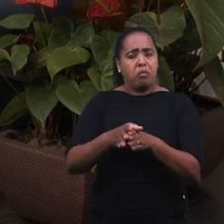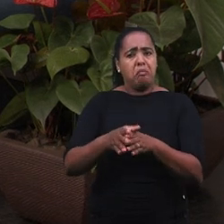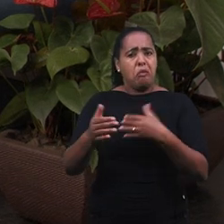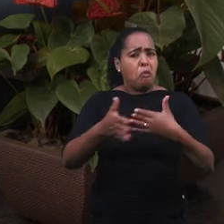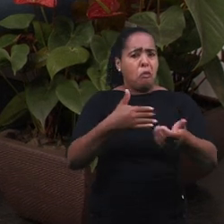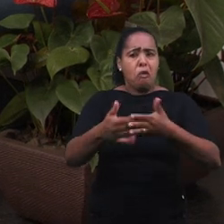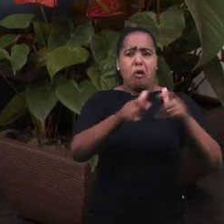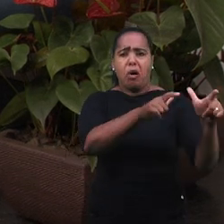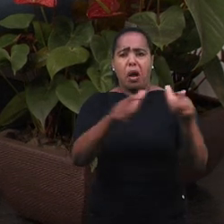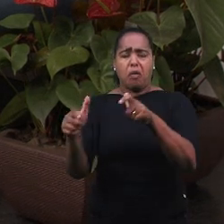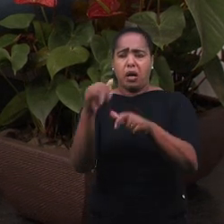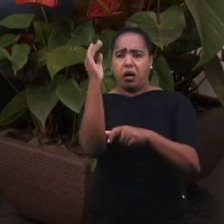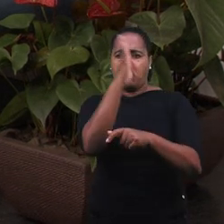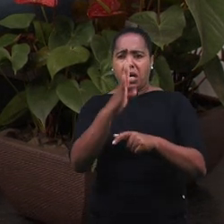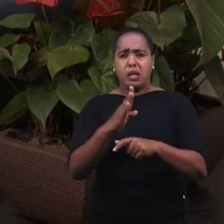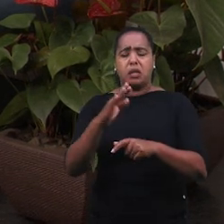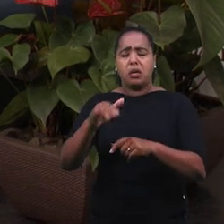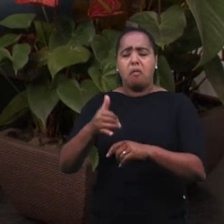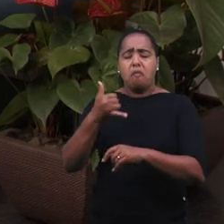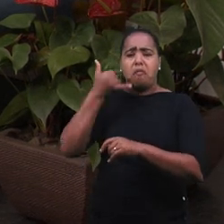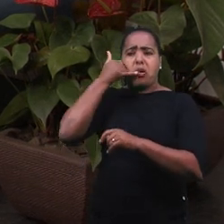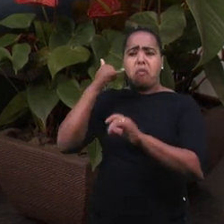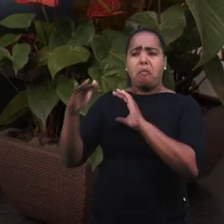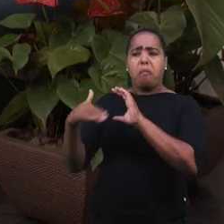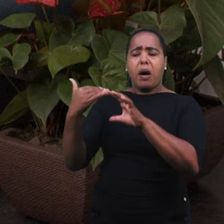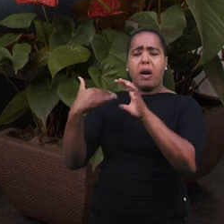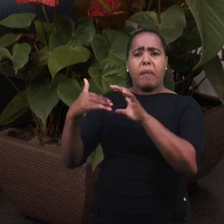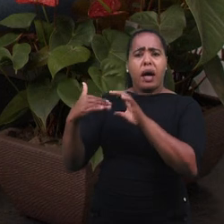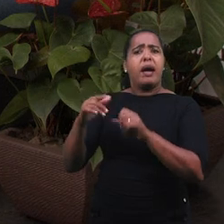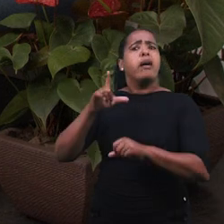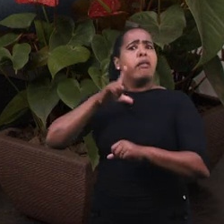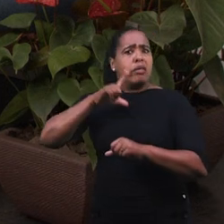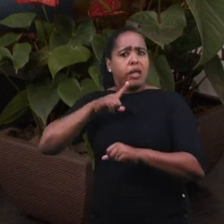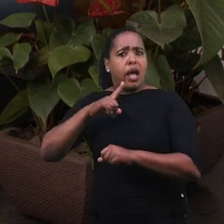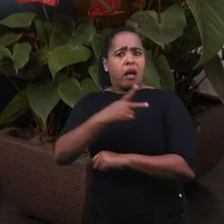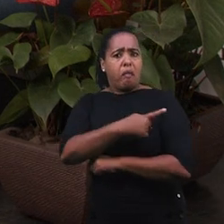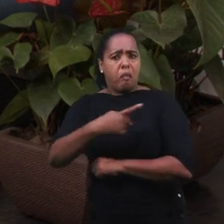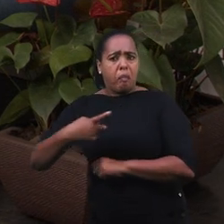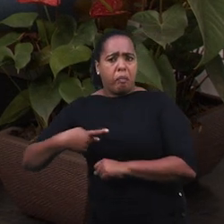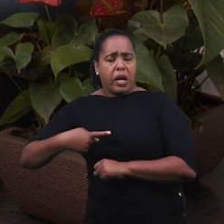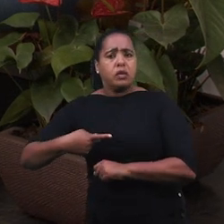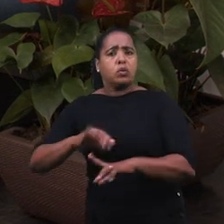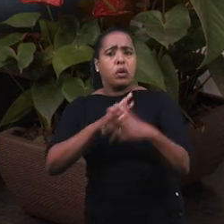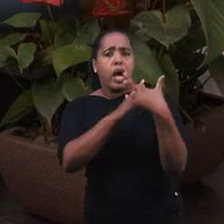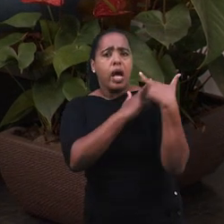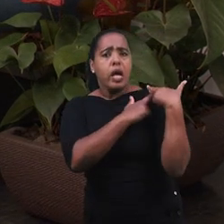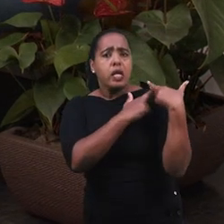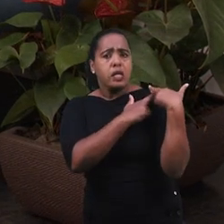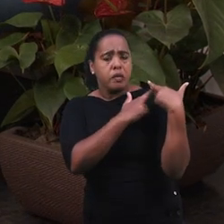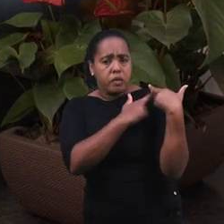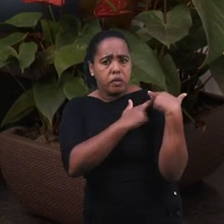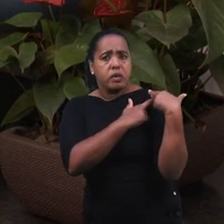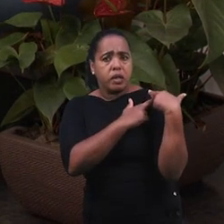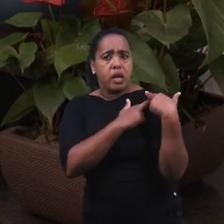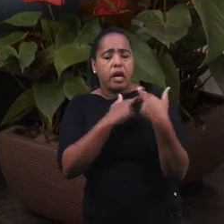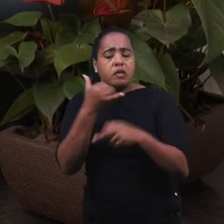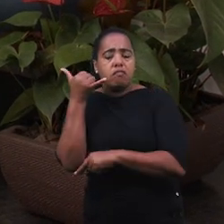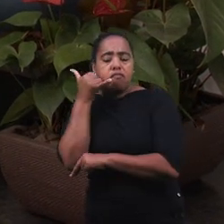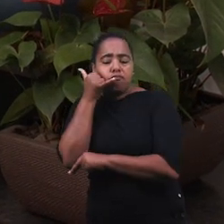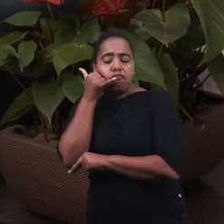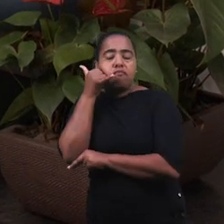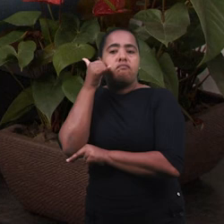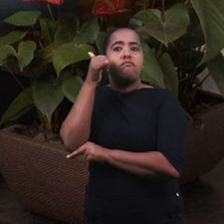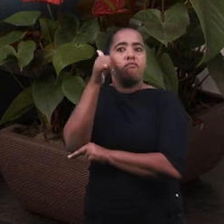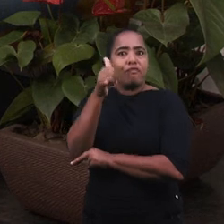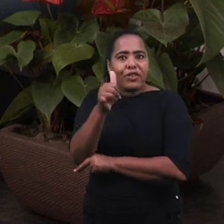quel endroit du Brésil, vous serez répondu 24 heures par jour par quelqu'un qui aura tout le plaisir à